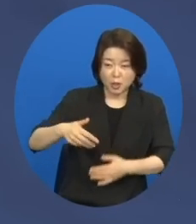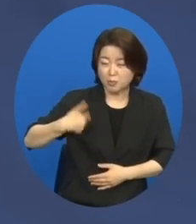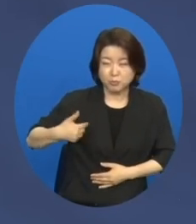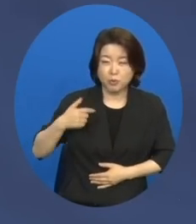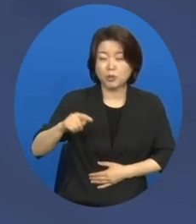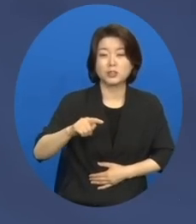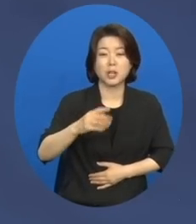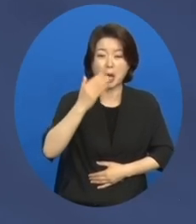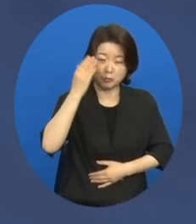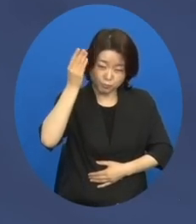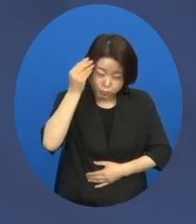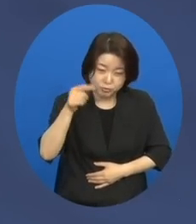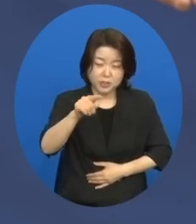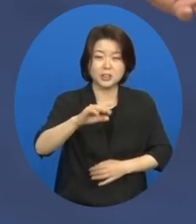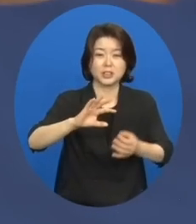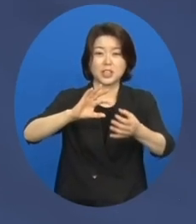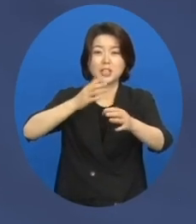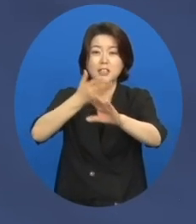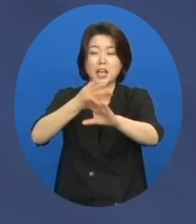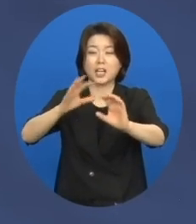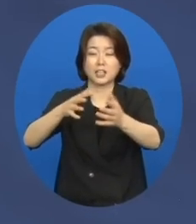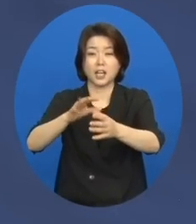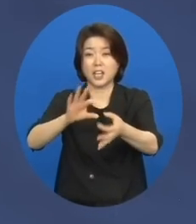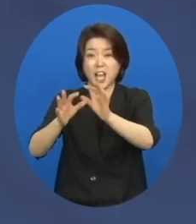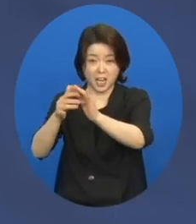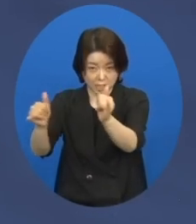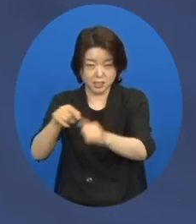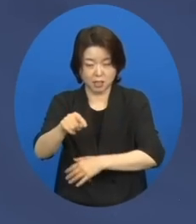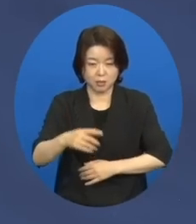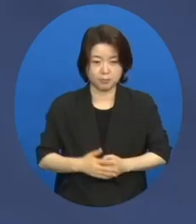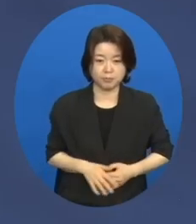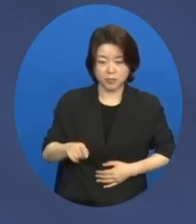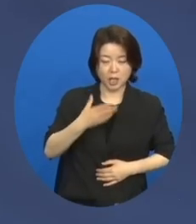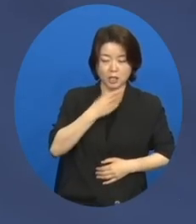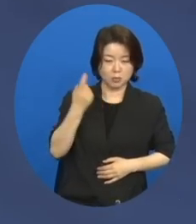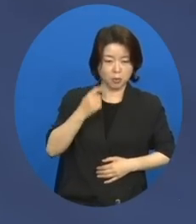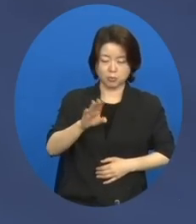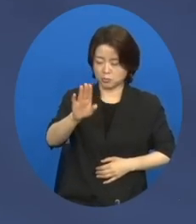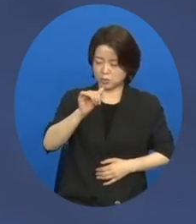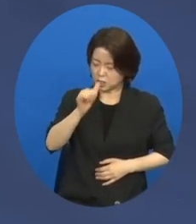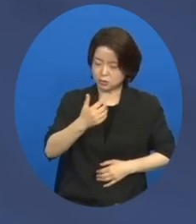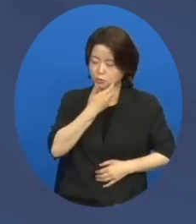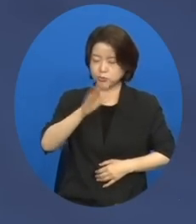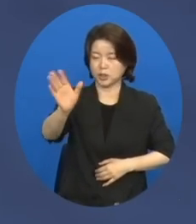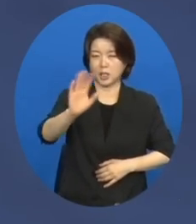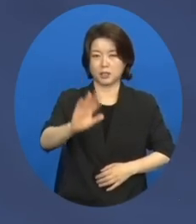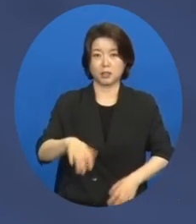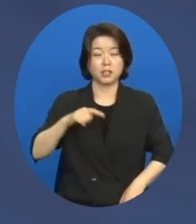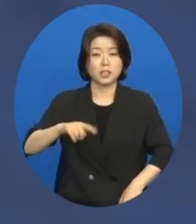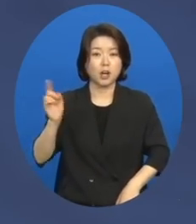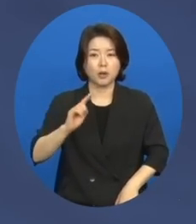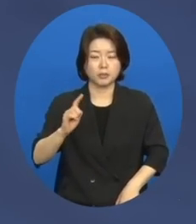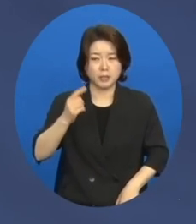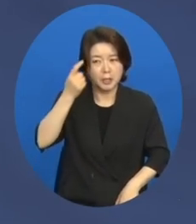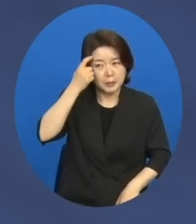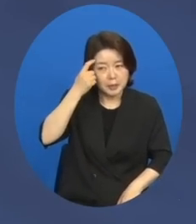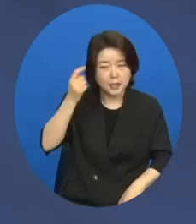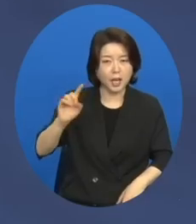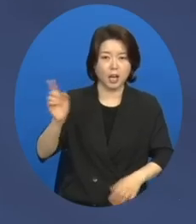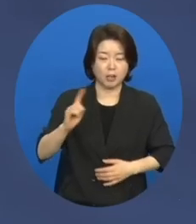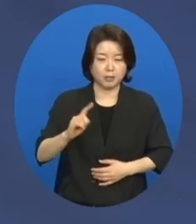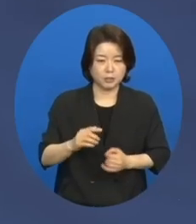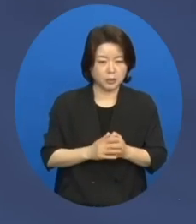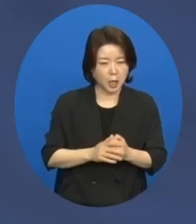저 무지하게 짝이 없는 이방인들에게나, 내가 이 복음을 절대 부끄러워하지 않는다. 왜냐하면 이건 어떤 관념이나 어떤